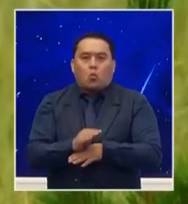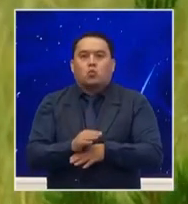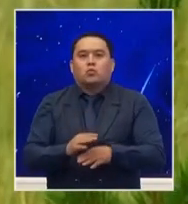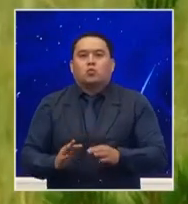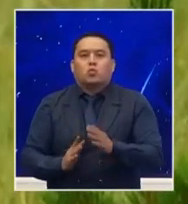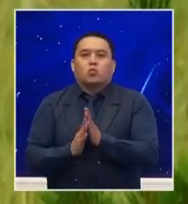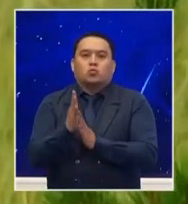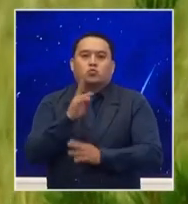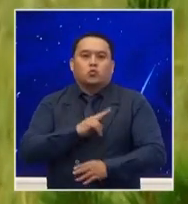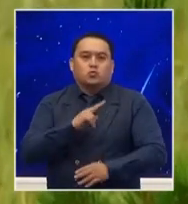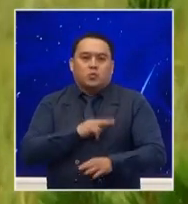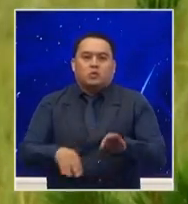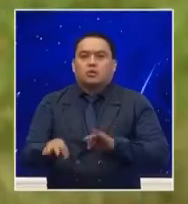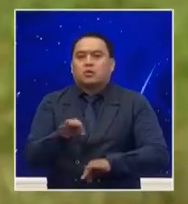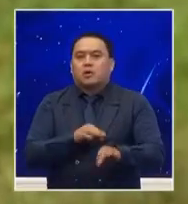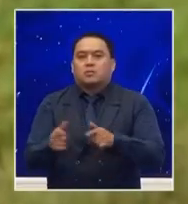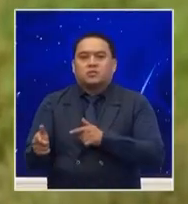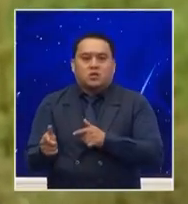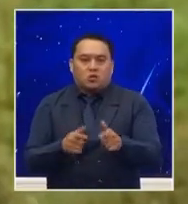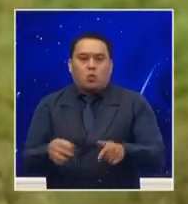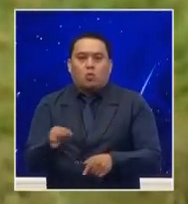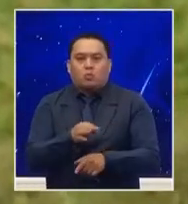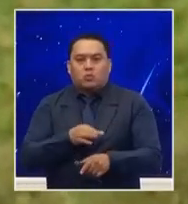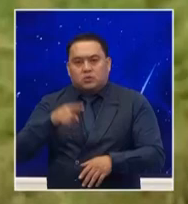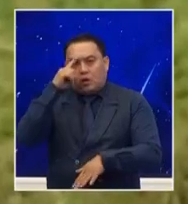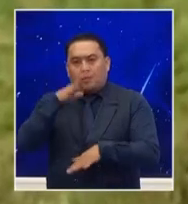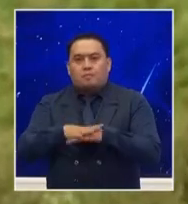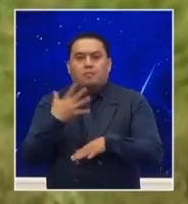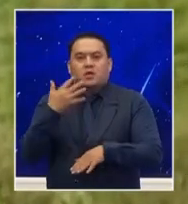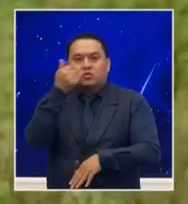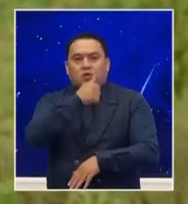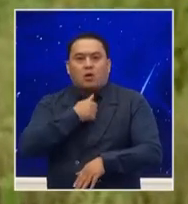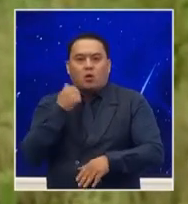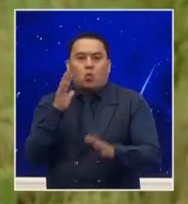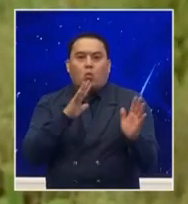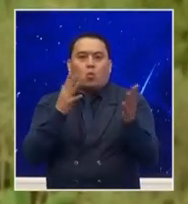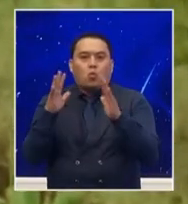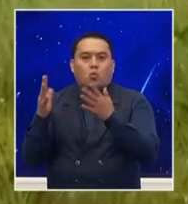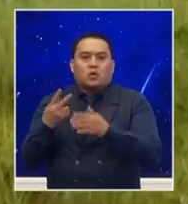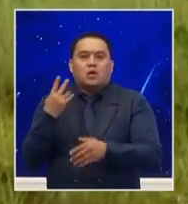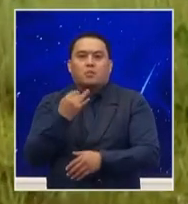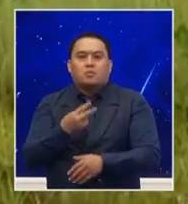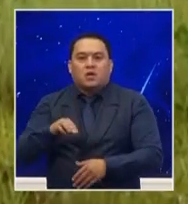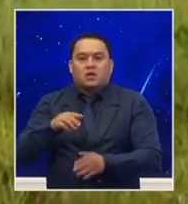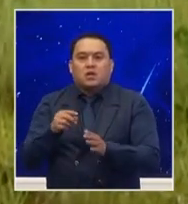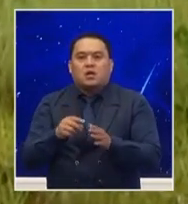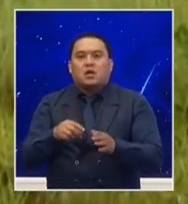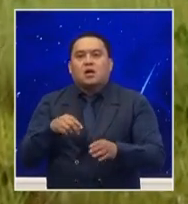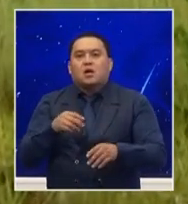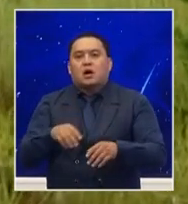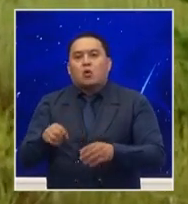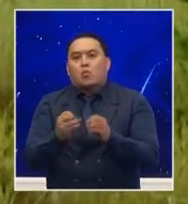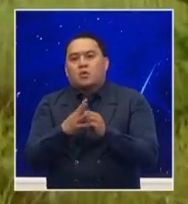өсірудің кешенді жоспарын әзірлеуді тапсырды. Облыс әкімдеріне 5 жыл ішінде орман қорына 2 миллиард елді